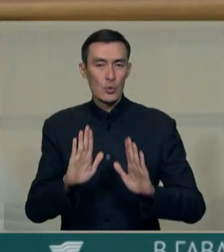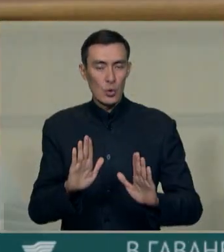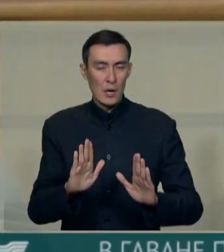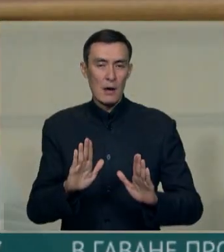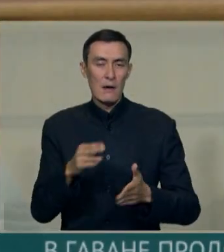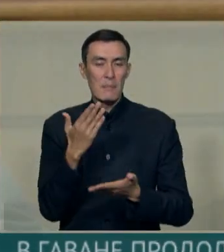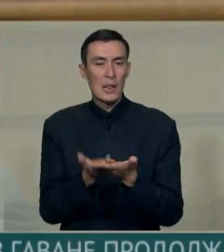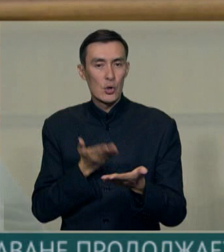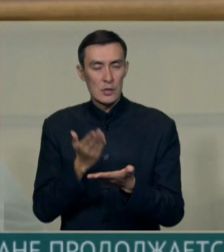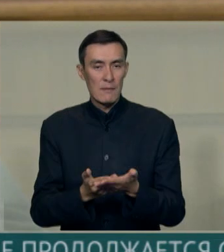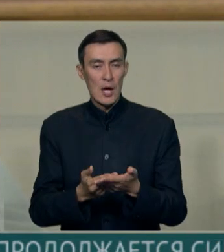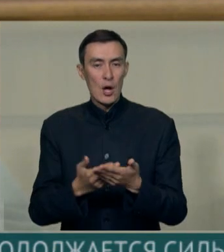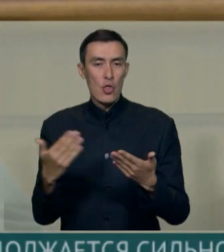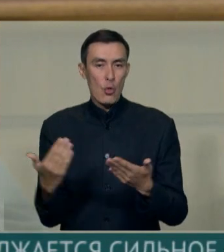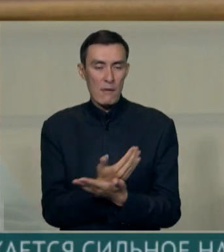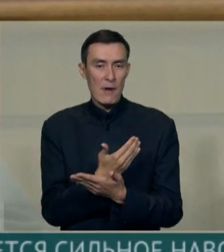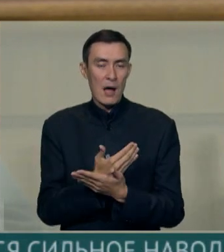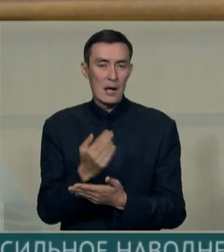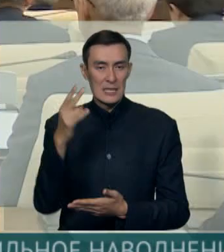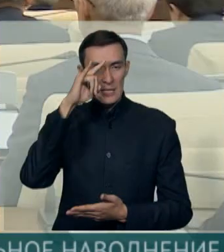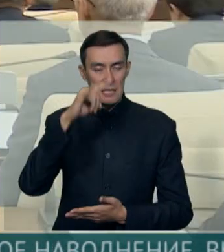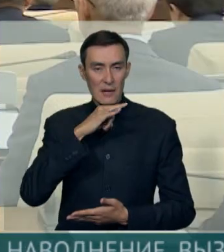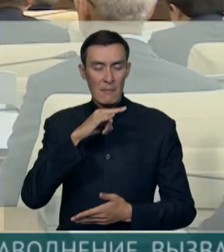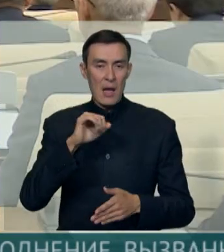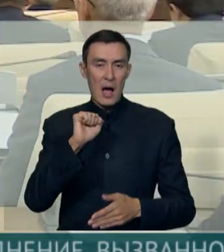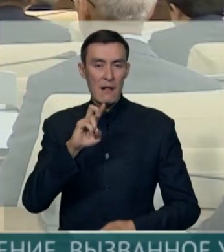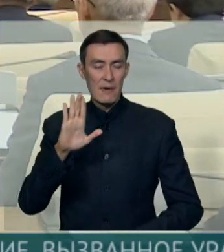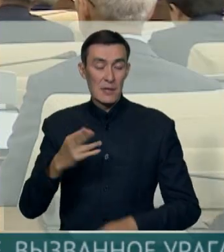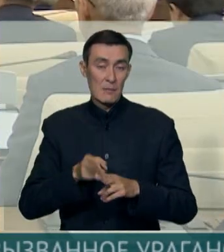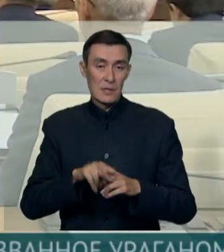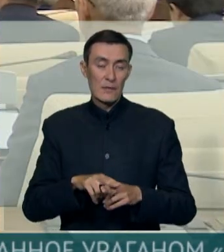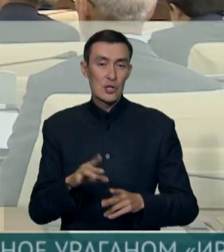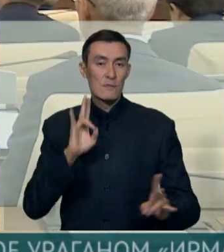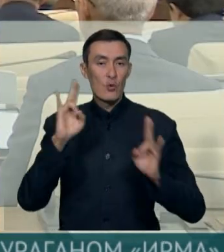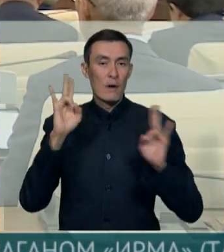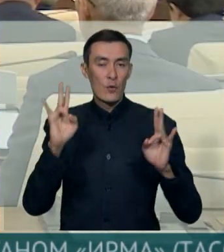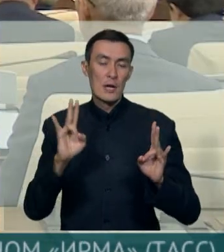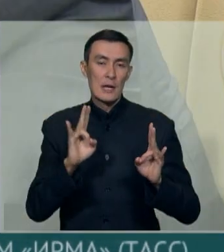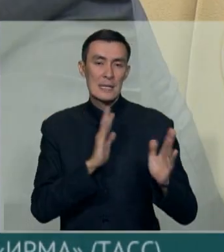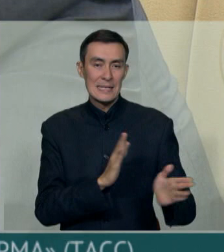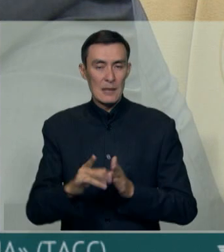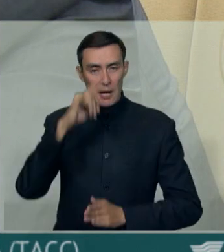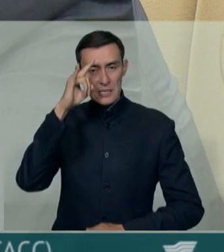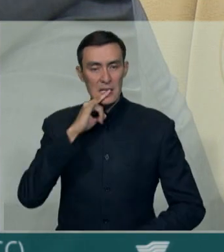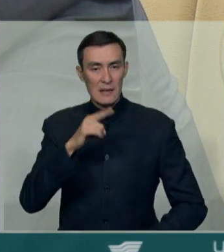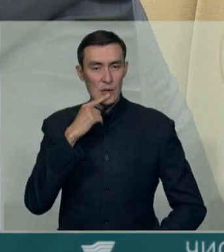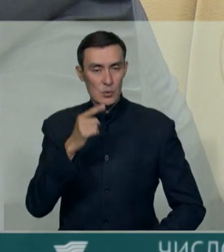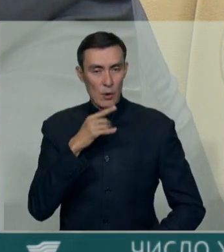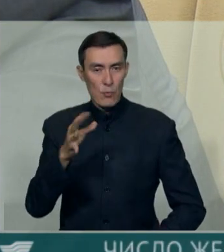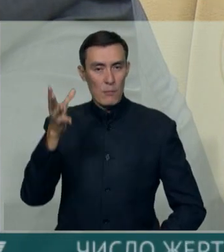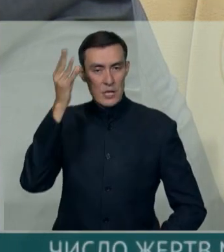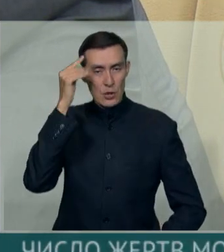версию модернизированного казахского алфавита, в целом она составлена с учетом звуковой системы казахского языка. При этом, по